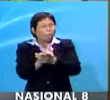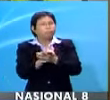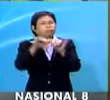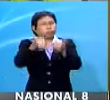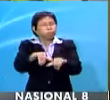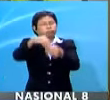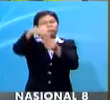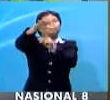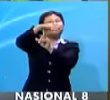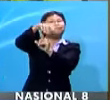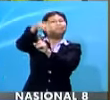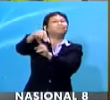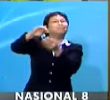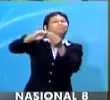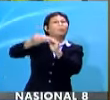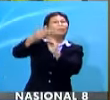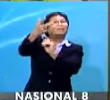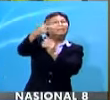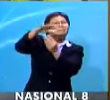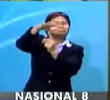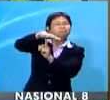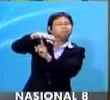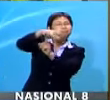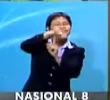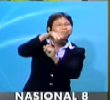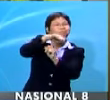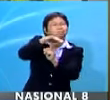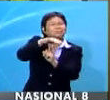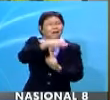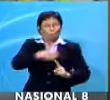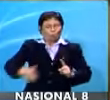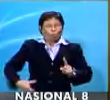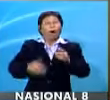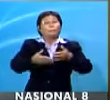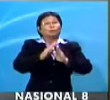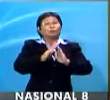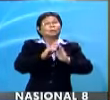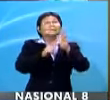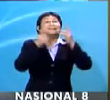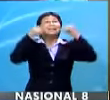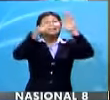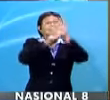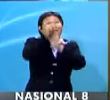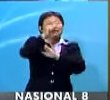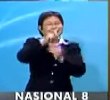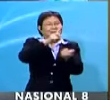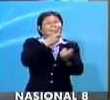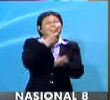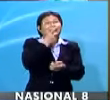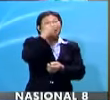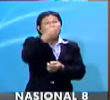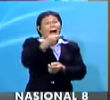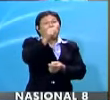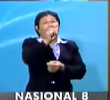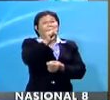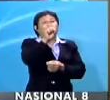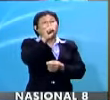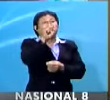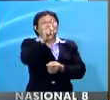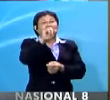yang mana isi kepada pjaya tinggi Malaysia Datin nabiah Mahmud beliau dilaporkan